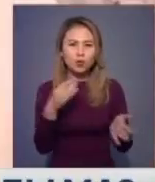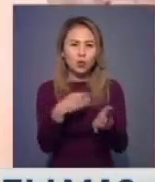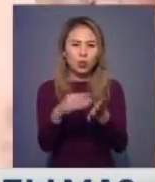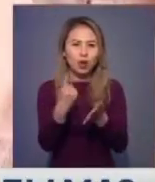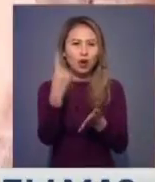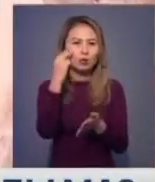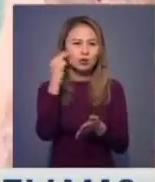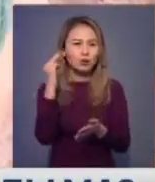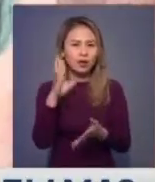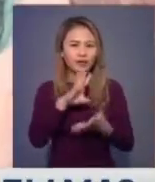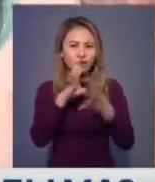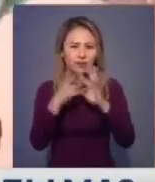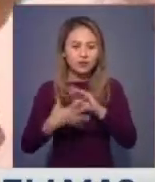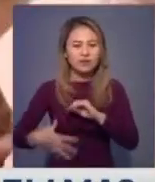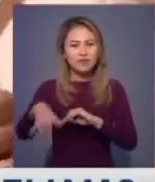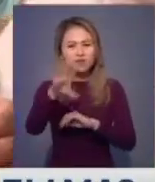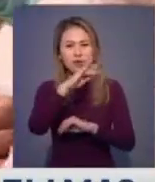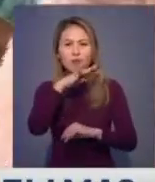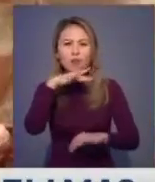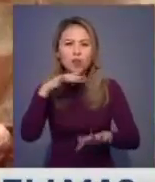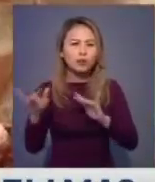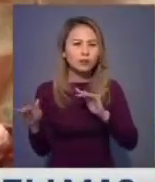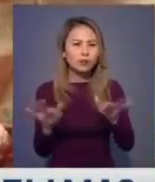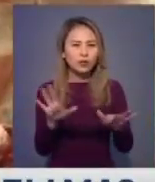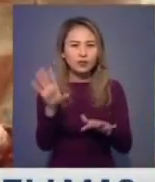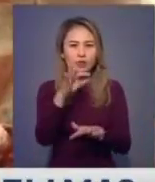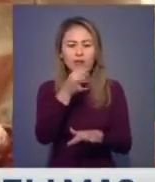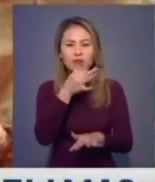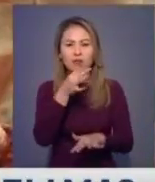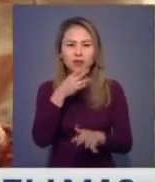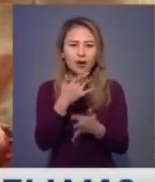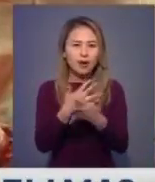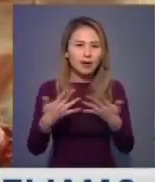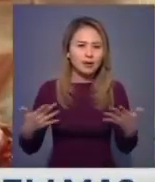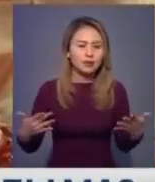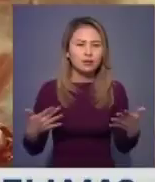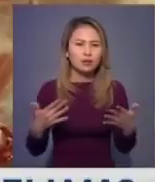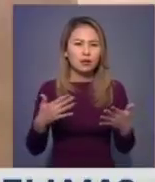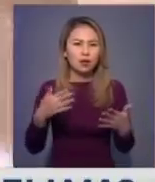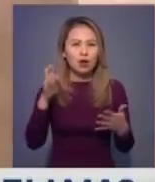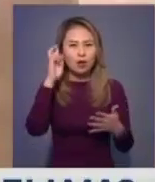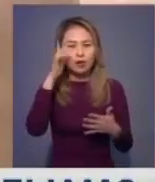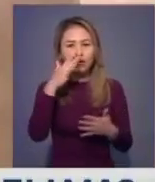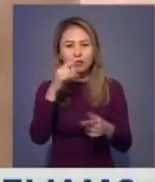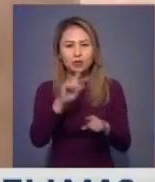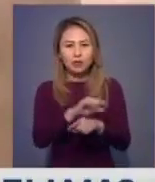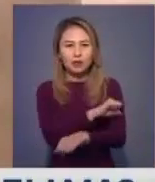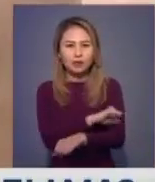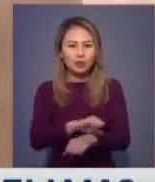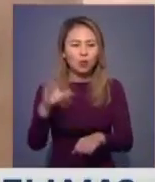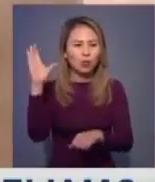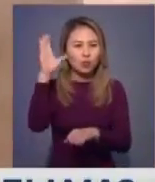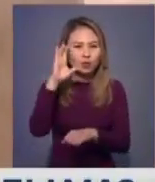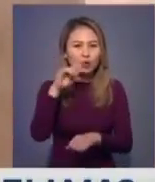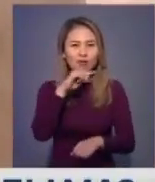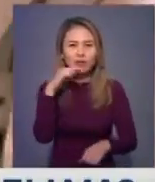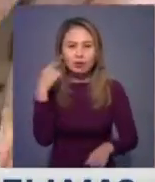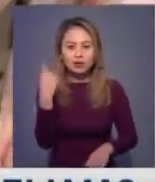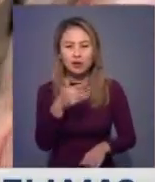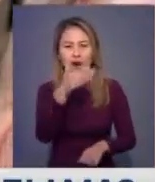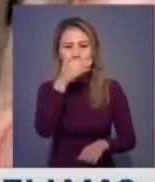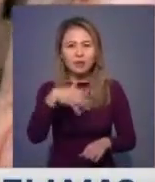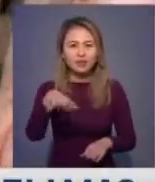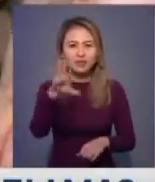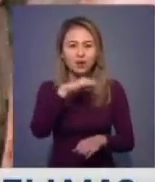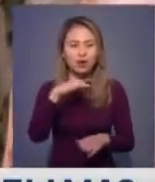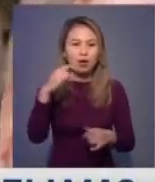жалғыз Қытай емес екені белгілі. Бүгіннің өзінде шаруаларымыз Иран, Бахрейн, Біріккен Араб Әмірліктері, көрші Ресей мен Өзбекстан мемлекеттеріне қой және